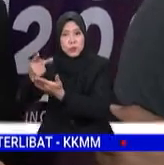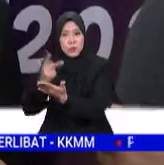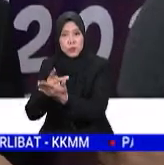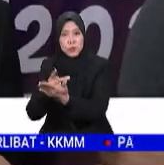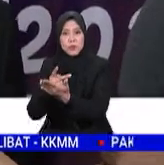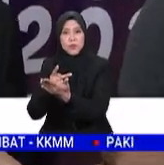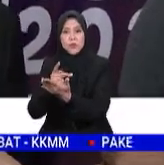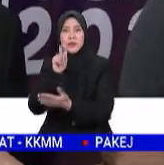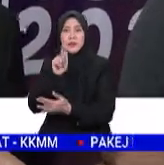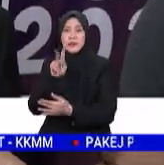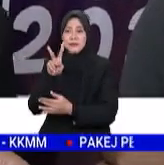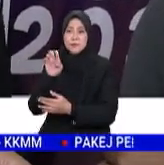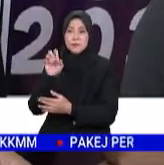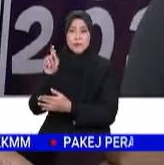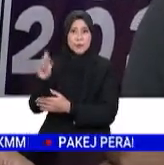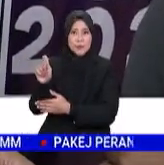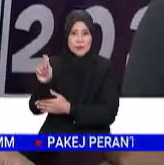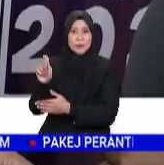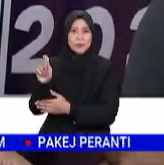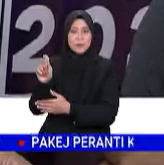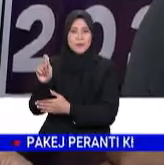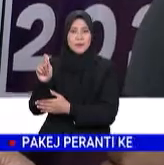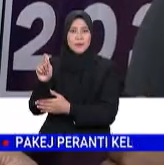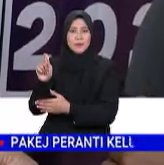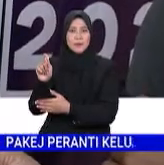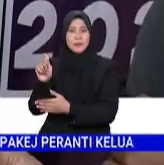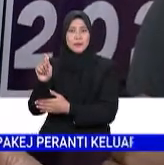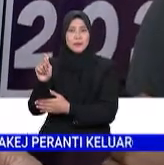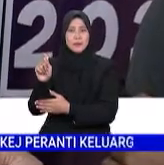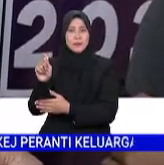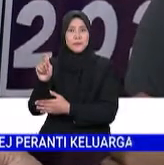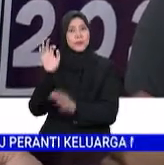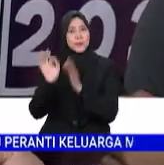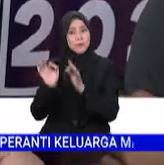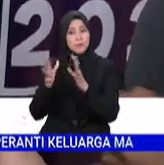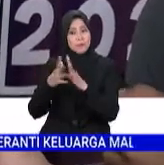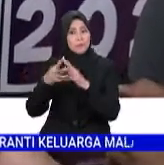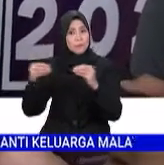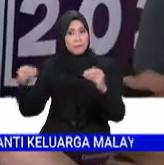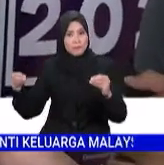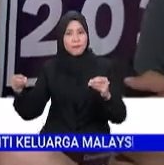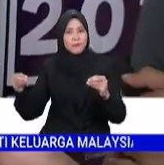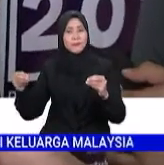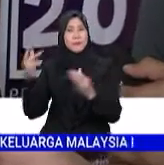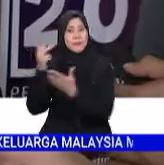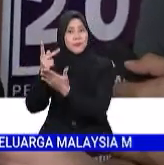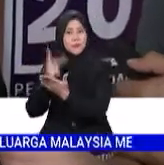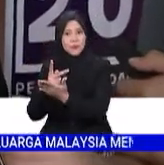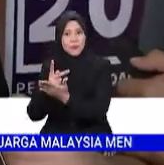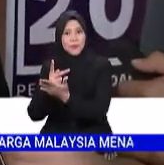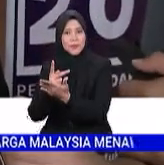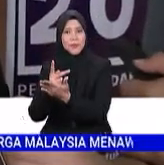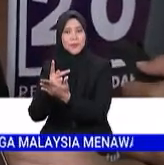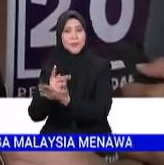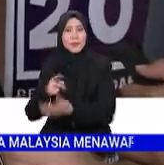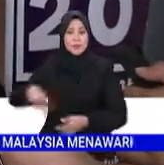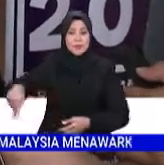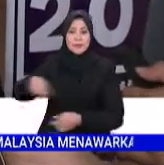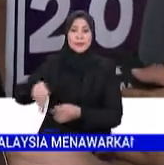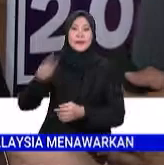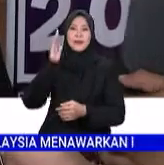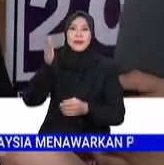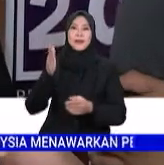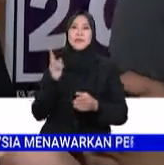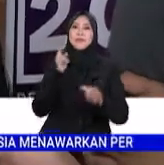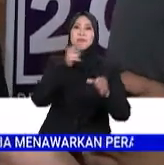TVET yang kita rasa apabila selesai berkursus, mereka itu akan